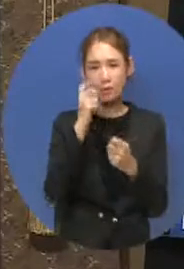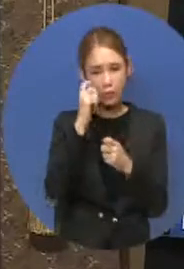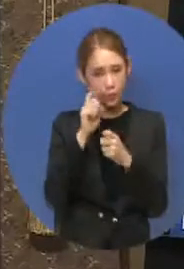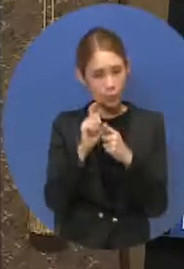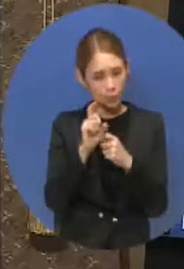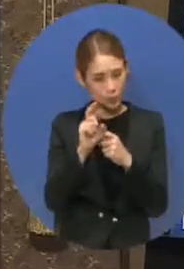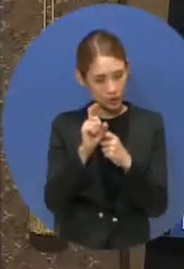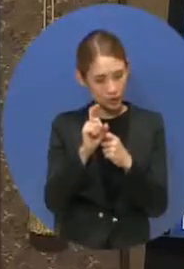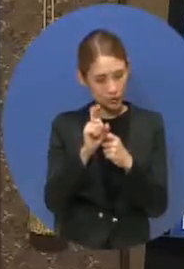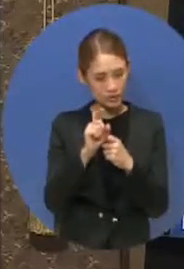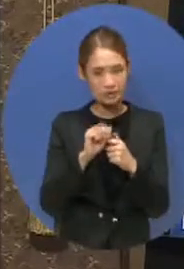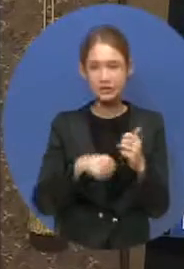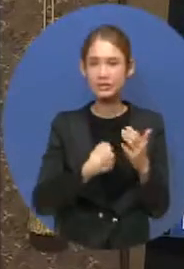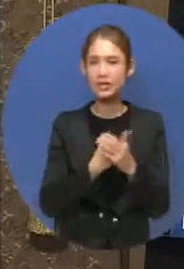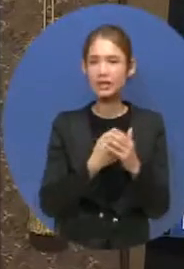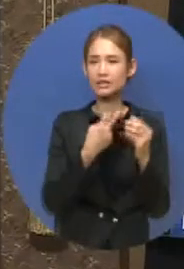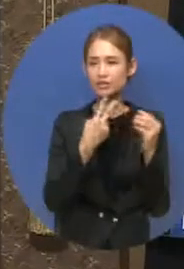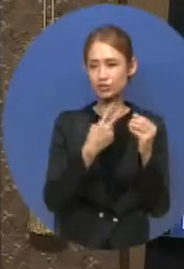것이 챌린지 2 사업입니다.